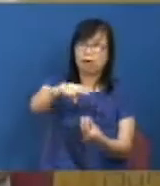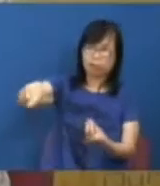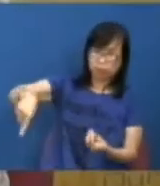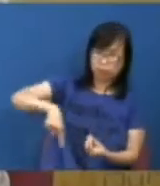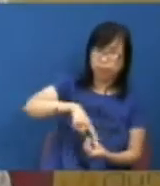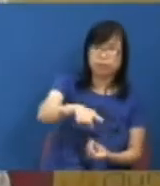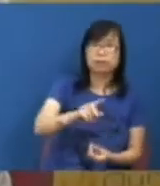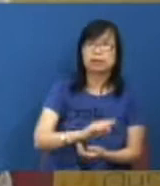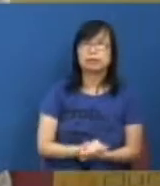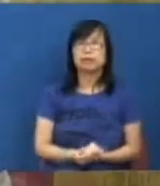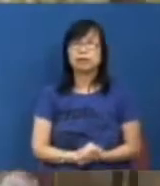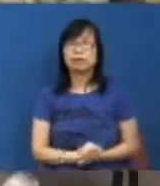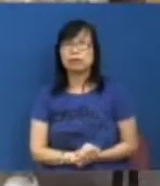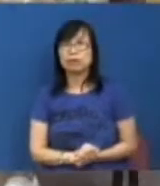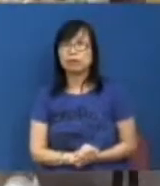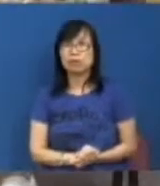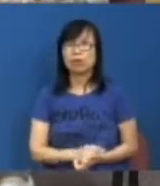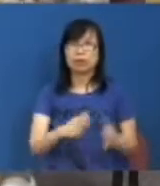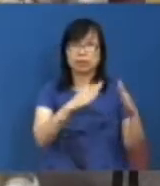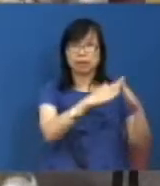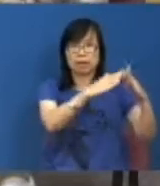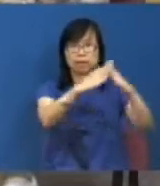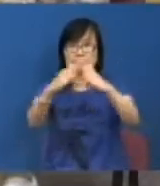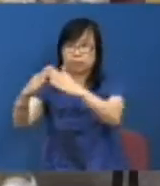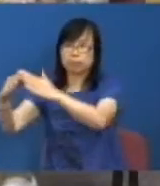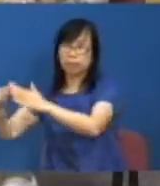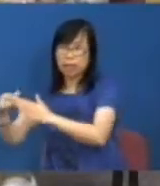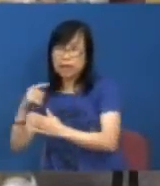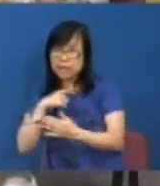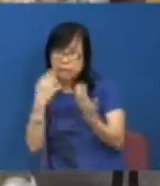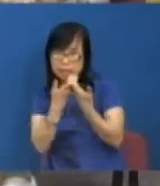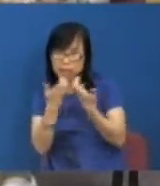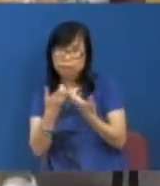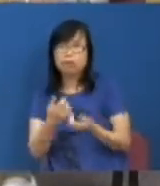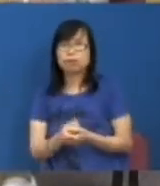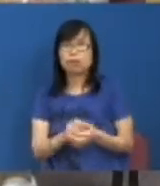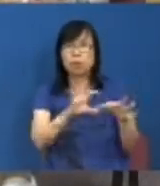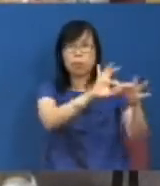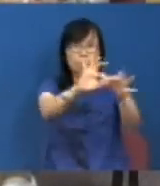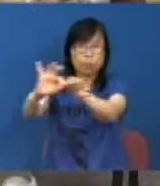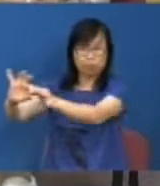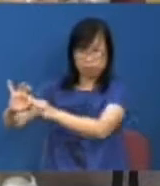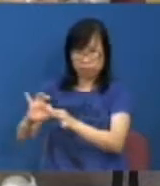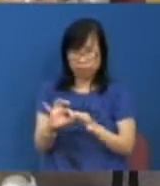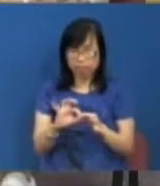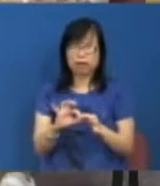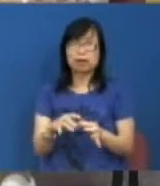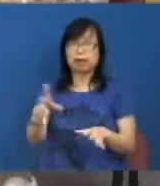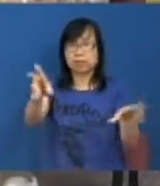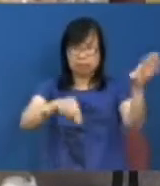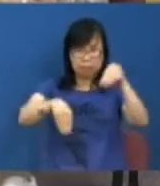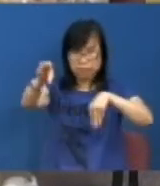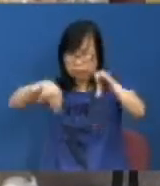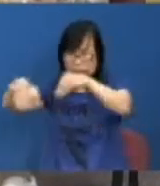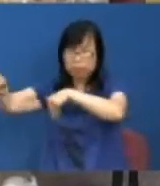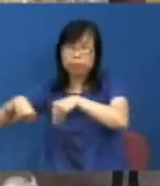至於咁高，未至於咁大，可能真係幾間屋聯埋村嚟計啫，可能聯合埋一齊，佢哋可以收集到嘅，咁